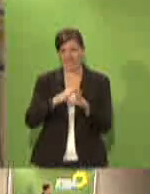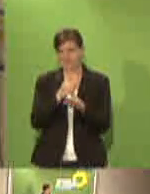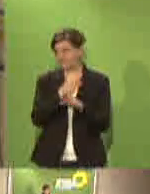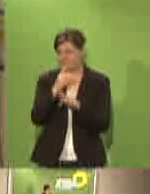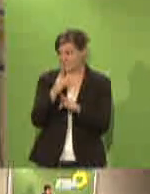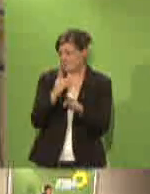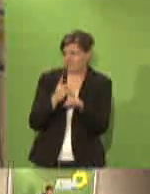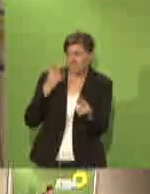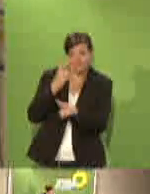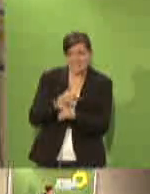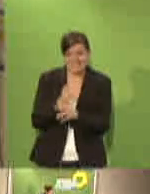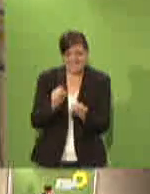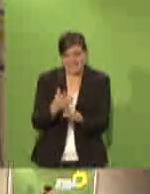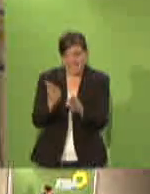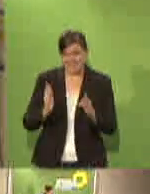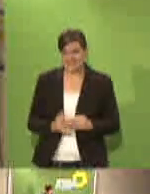habe?